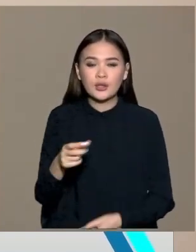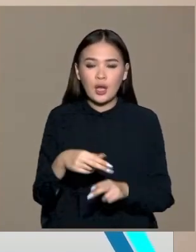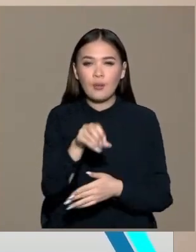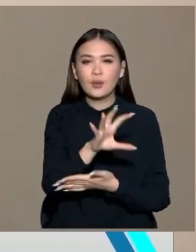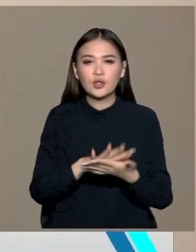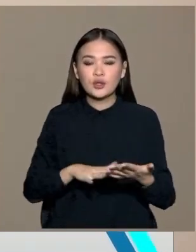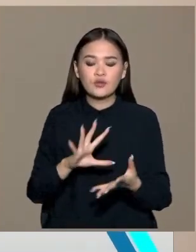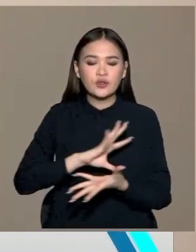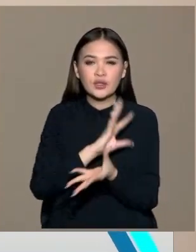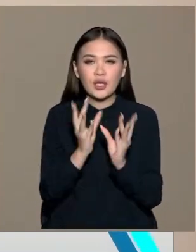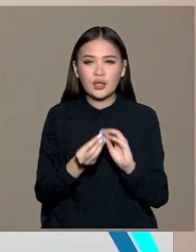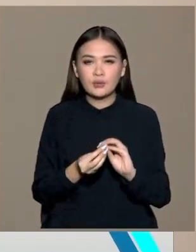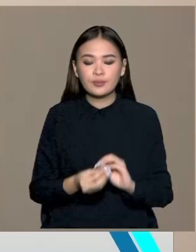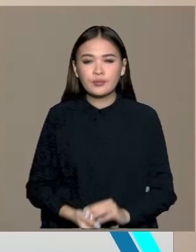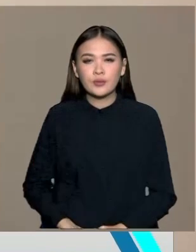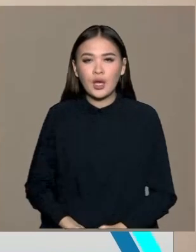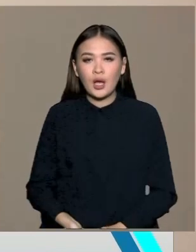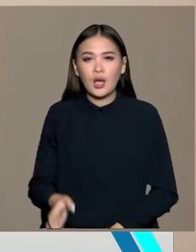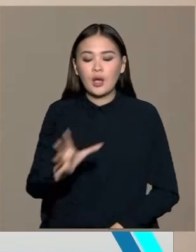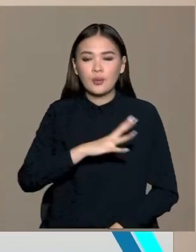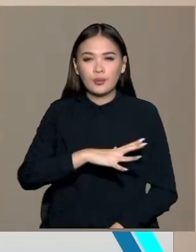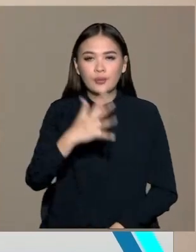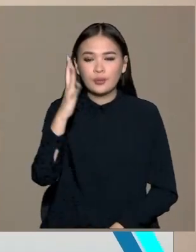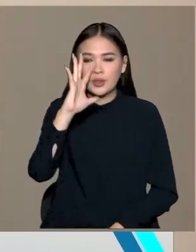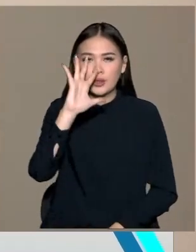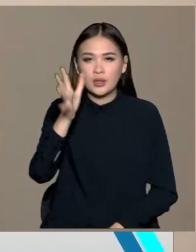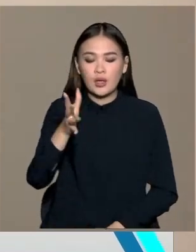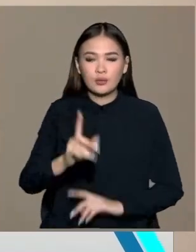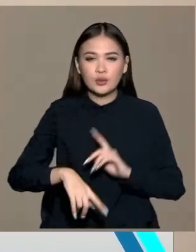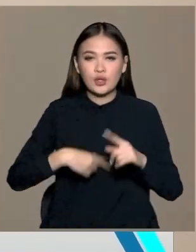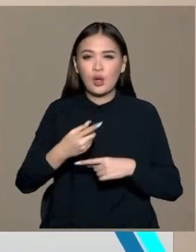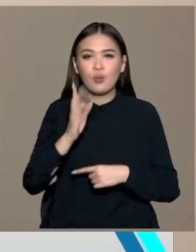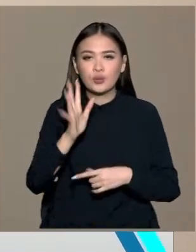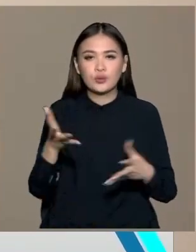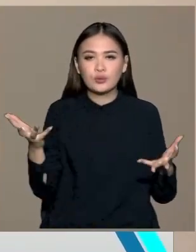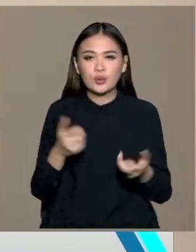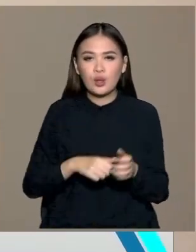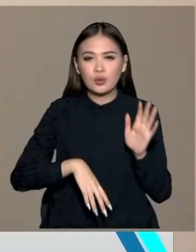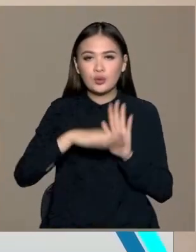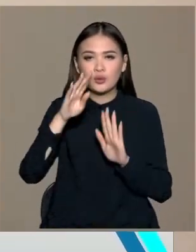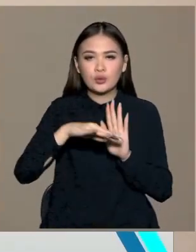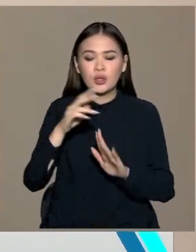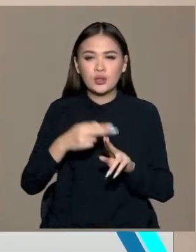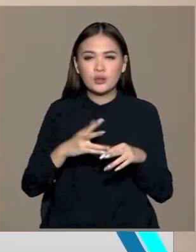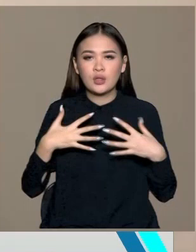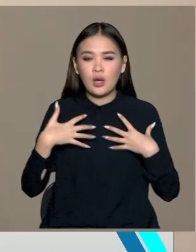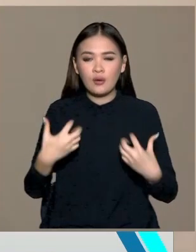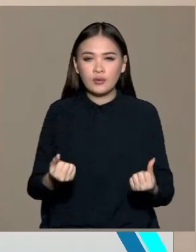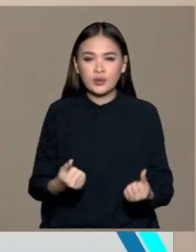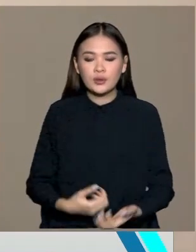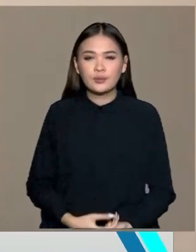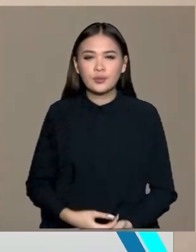продолжительности жизни в целом в течение 5 лет последующих будет приняты меры по улучшению системы здравоохранения